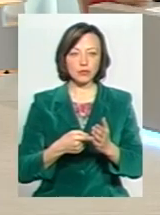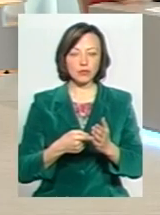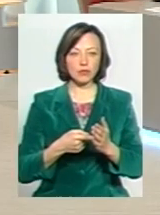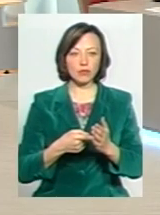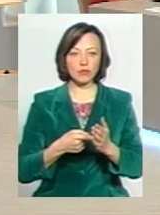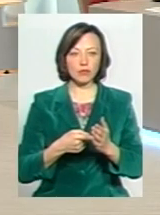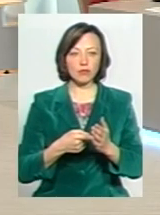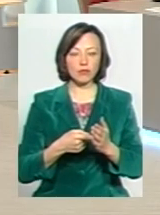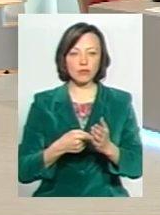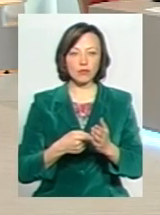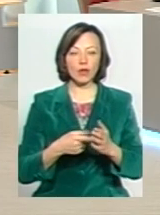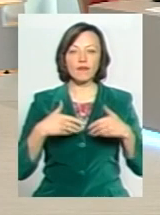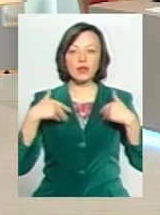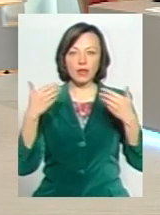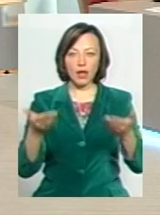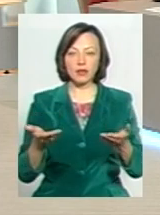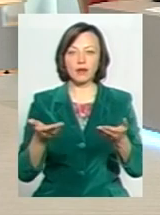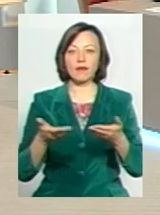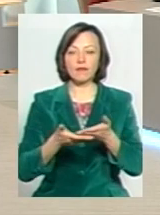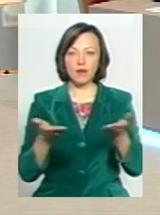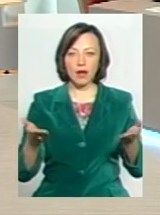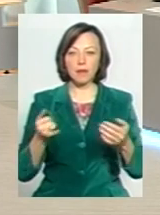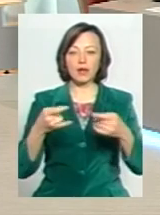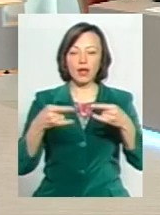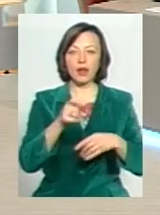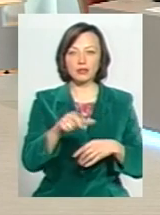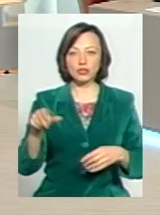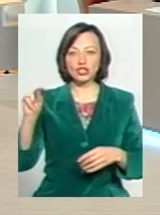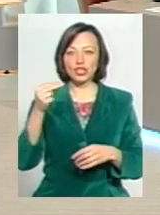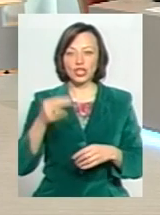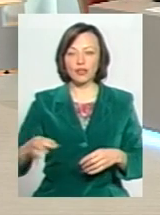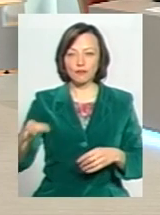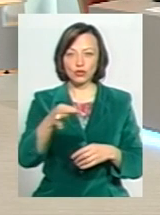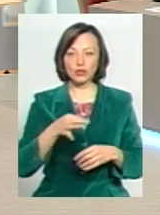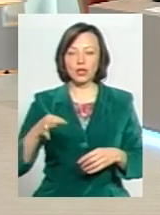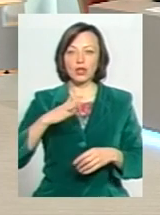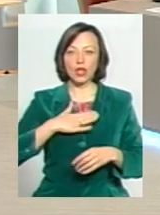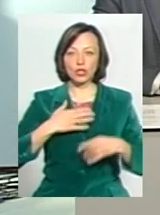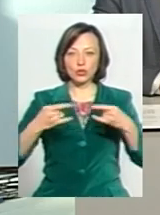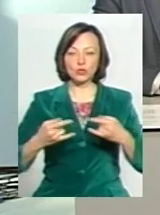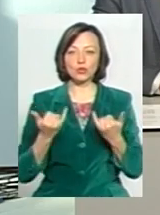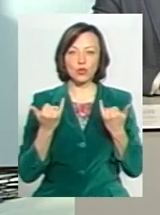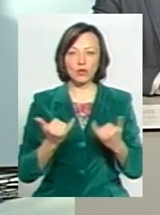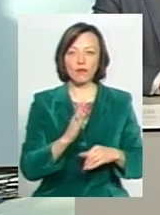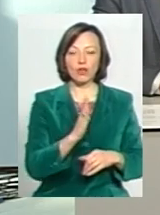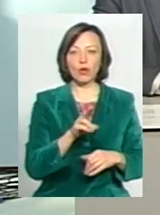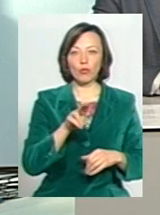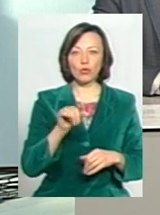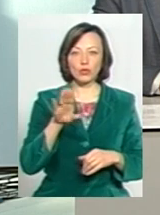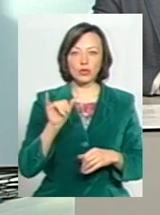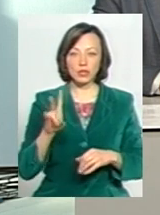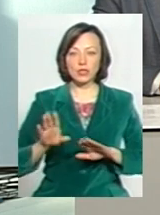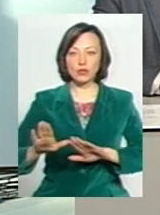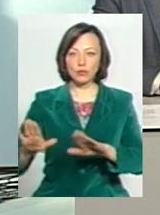Пане Андрію, і наші вітання і вам, і глядачам Чернігівщини. В нашій студії сьогодні Володимир Путін,